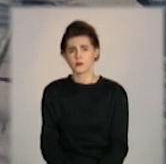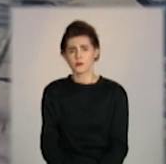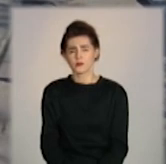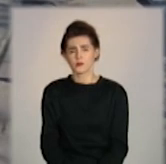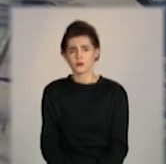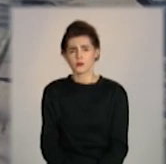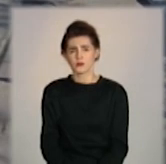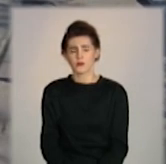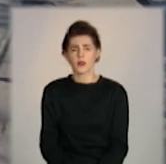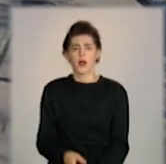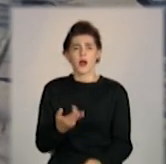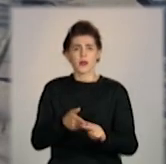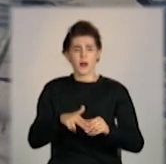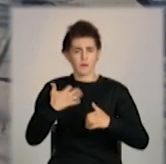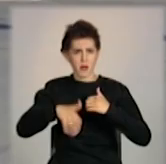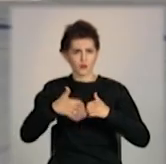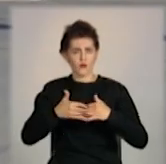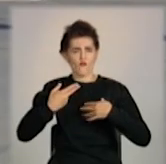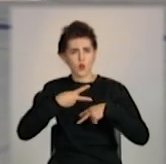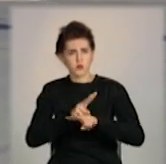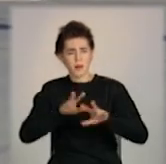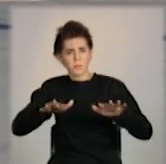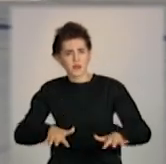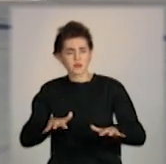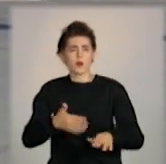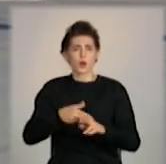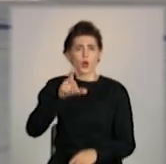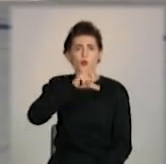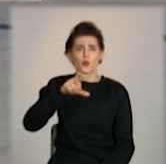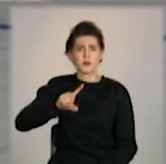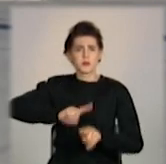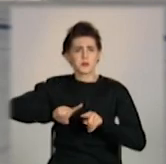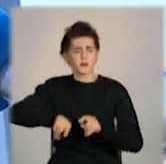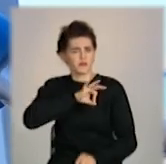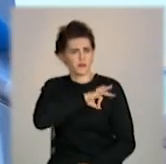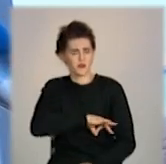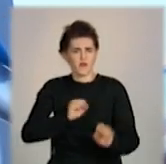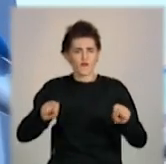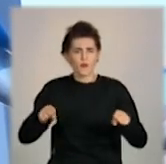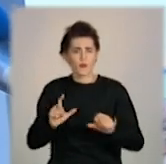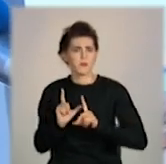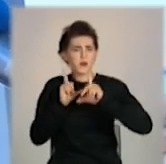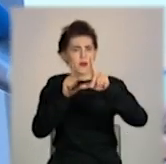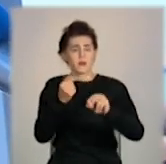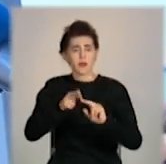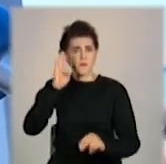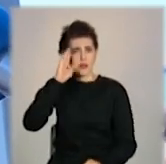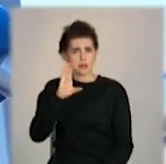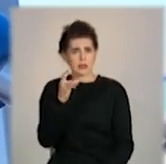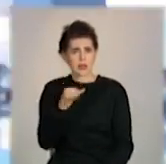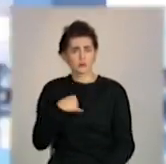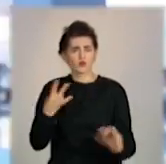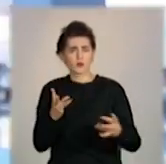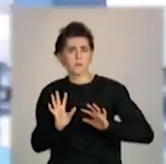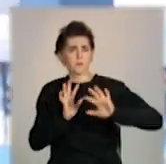поїхати куди-то. Між міський автовокзал люди намагаються скористатися останньою можливістю поїхати. Сергію треба дістатися Нікольського,